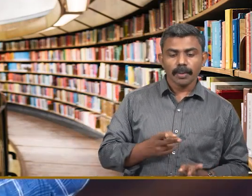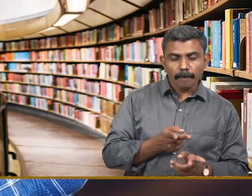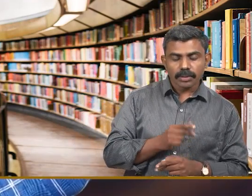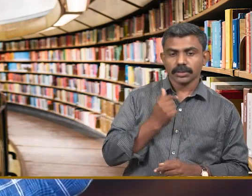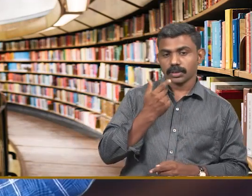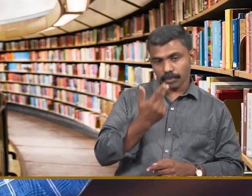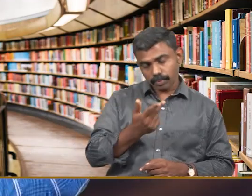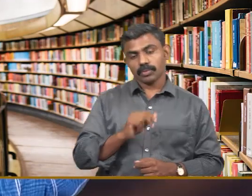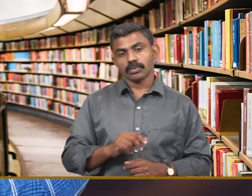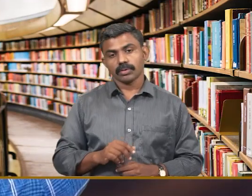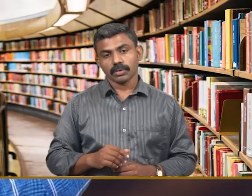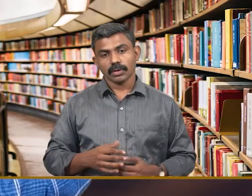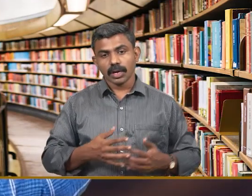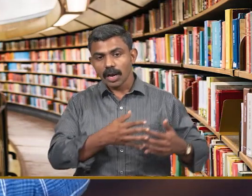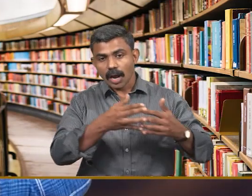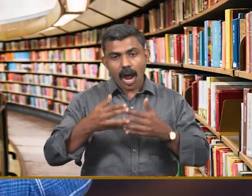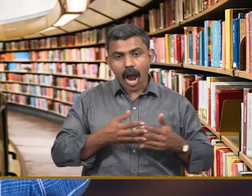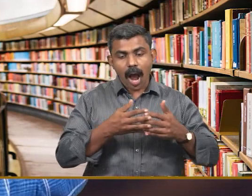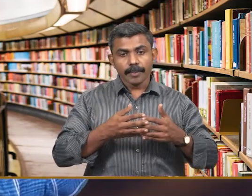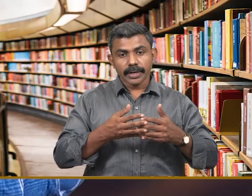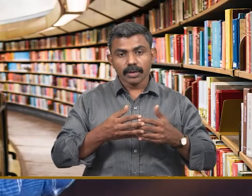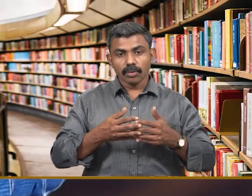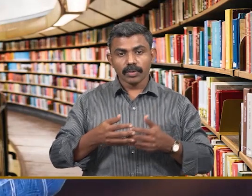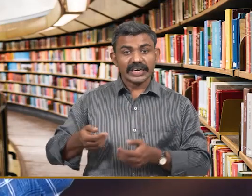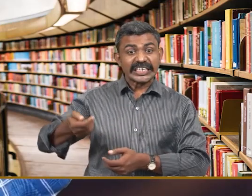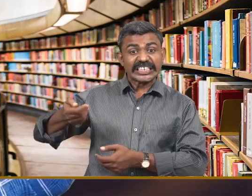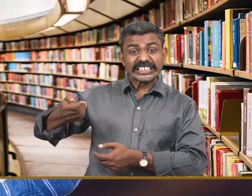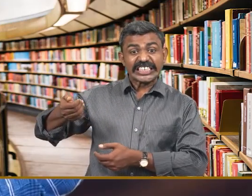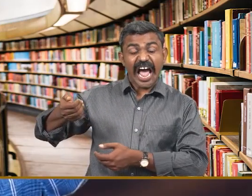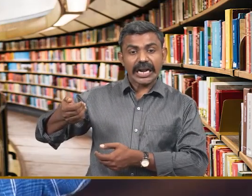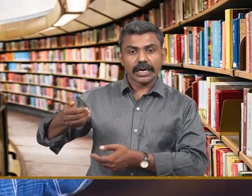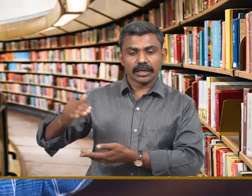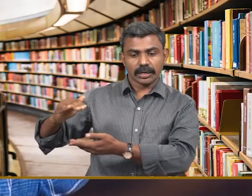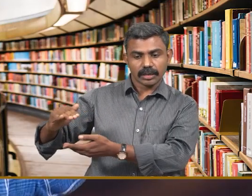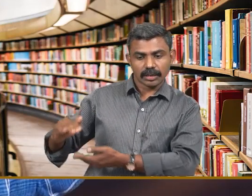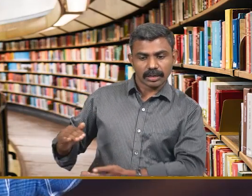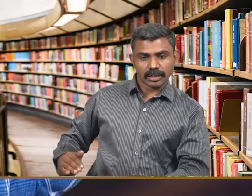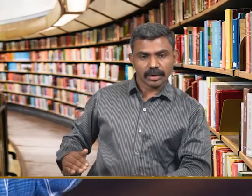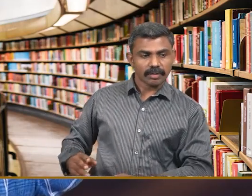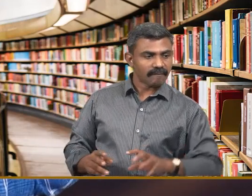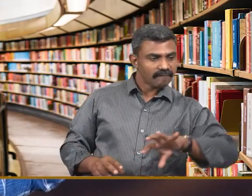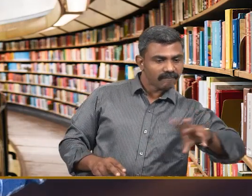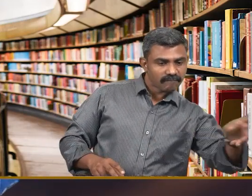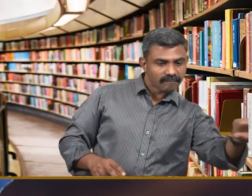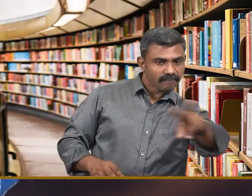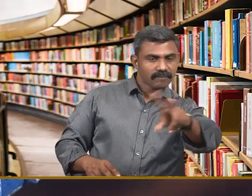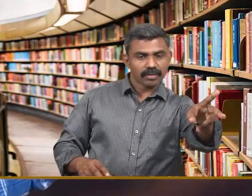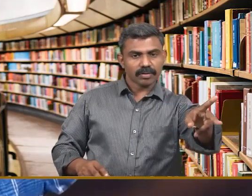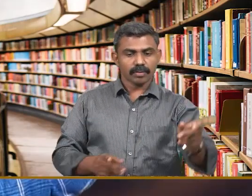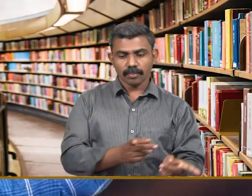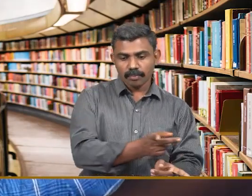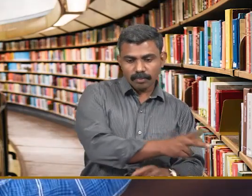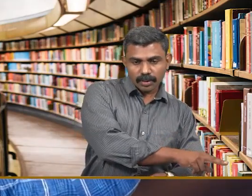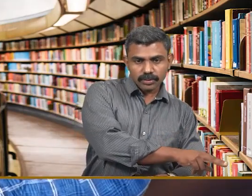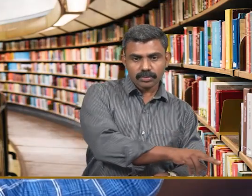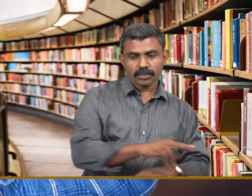மாற்றங்கள் ஏற்பட்டது, அமெரிக்காவில் குறிப்பாக பங்கு சந்தைகள் எப்படி வீழ்ந்தது, பன்னாட்டு செலவாணி முறையில் எந்த மாதிரியான சீர்களெல்லாம்